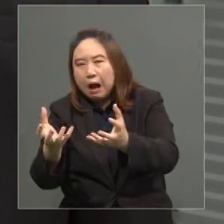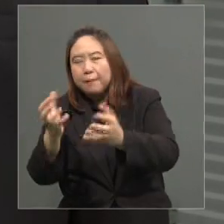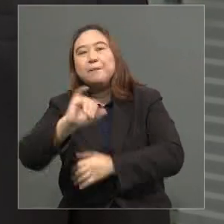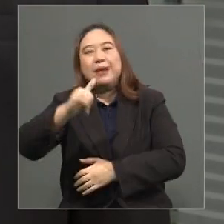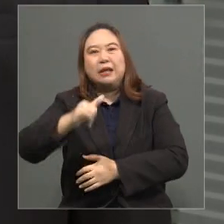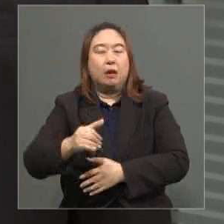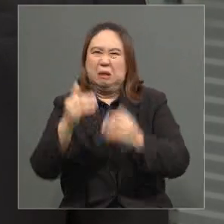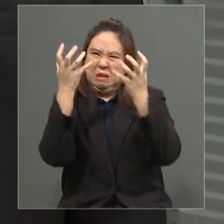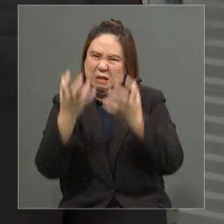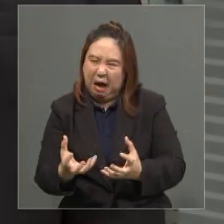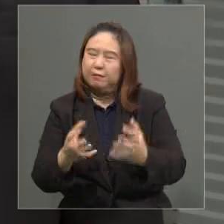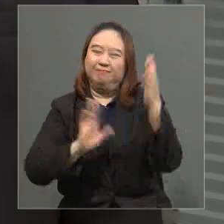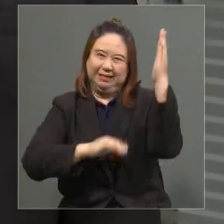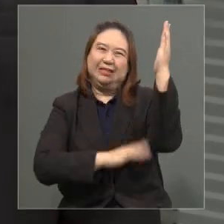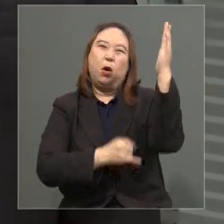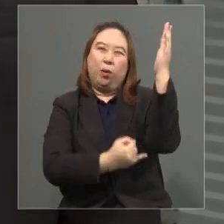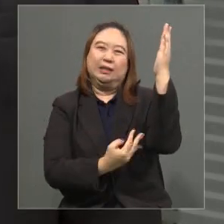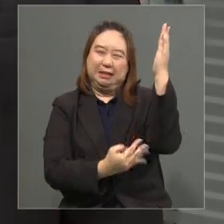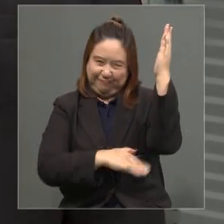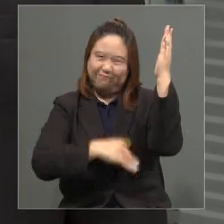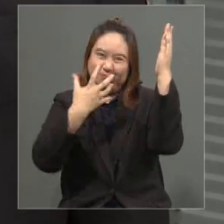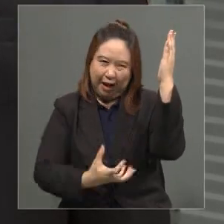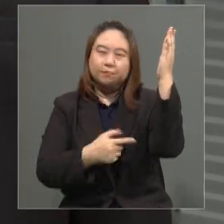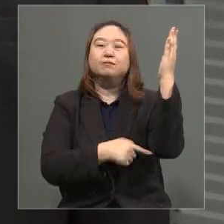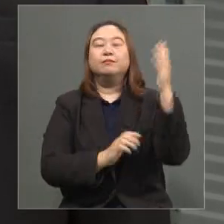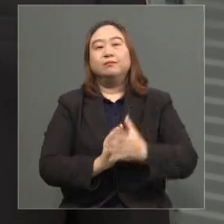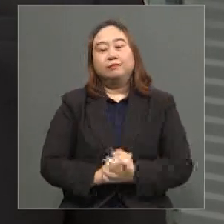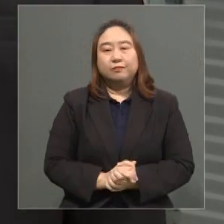ไม่หนักหน่วงเทกับ 4 จัหวดที่ได้กลาไปเมอทรครู่นี้